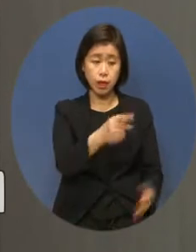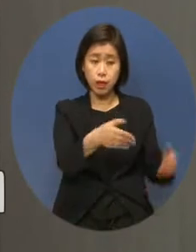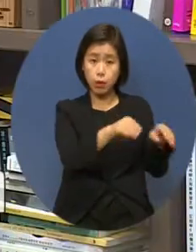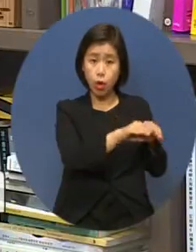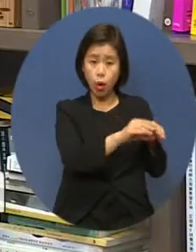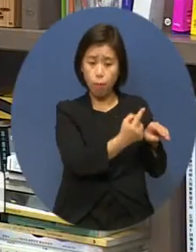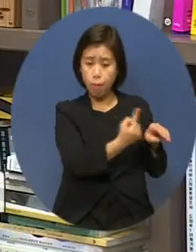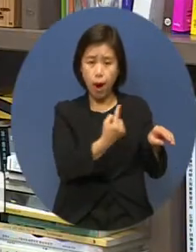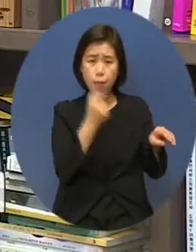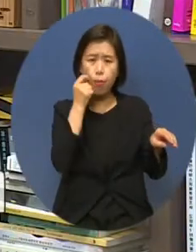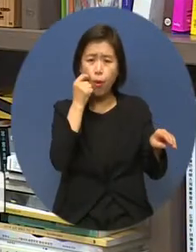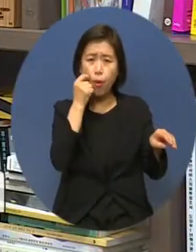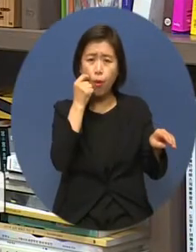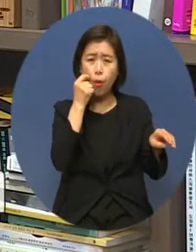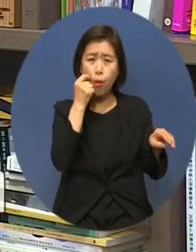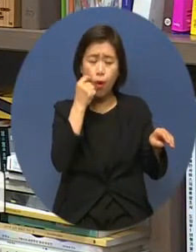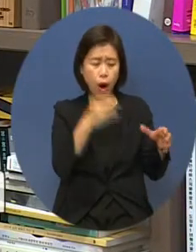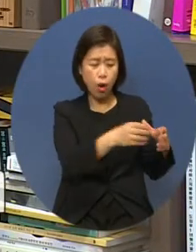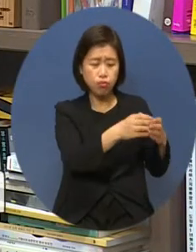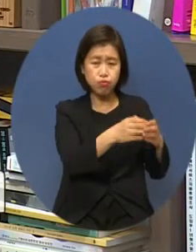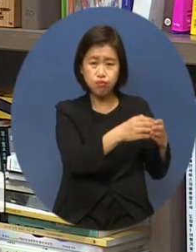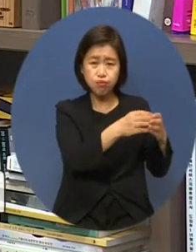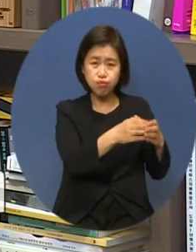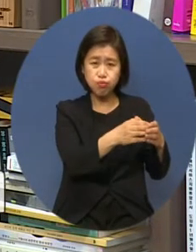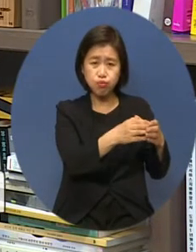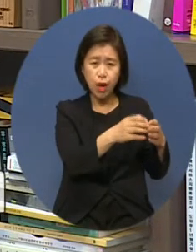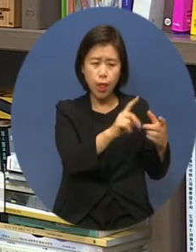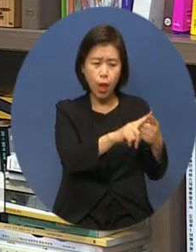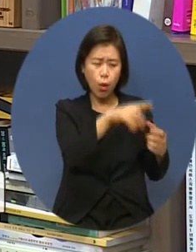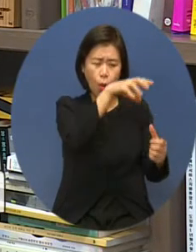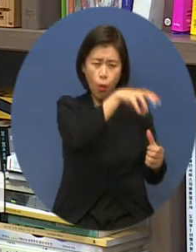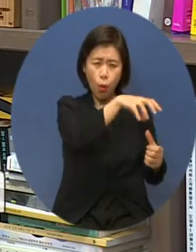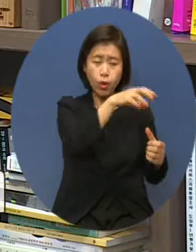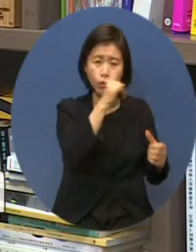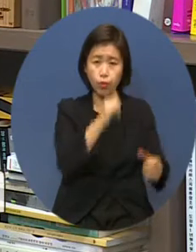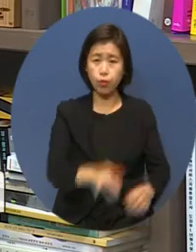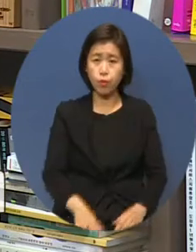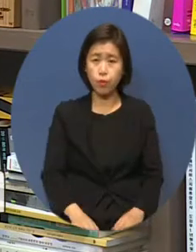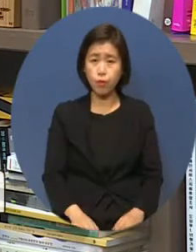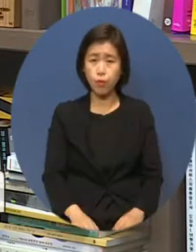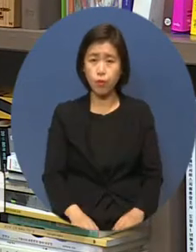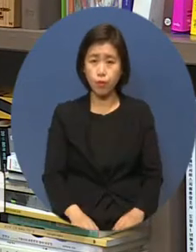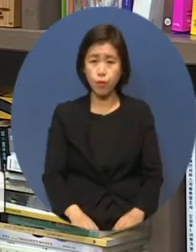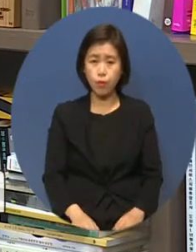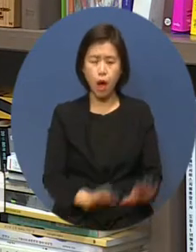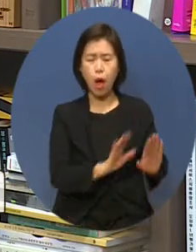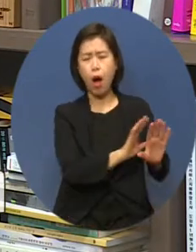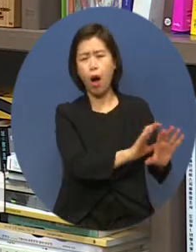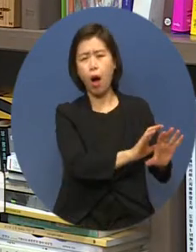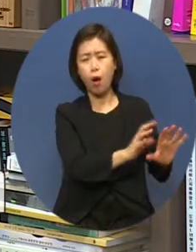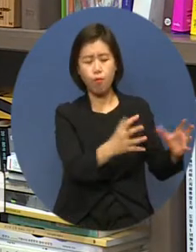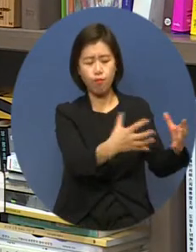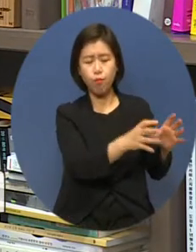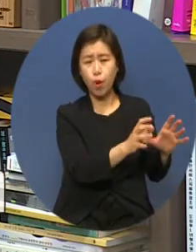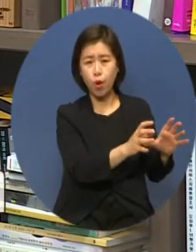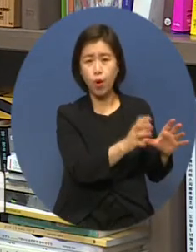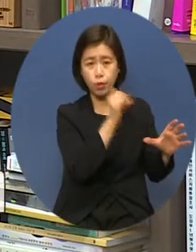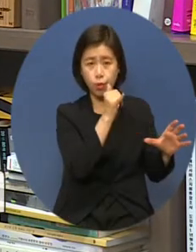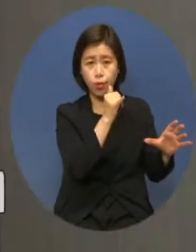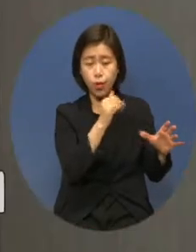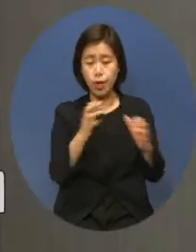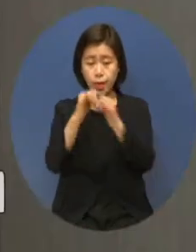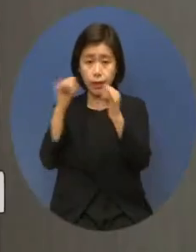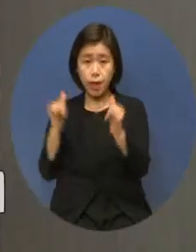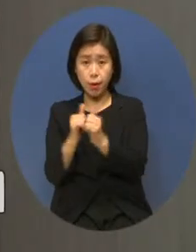빠져나오지 못하게 그 안에 있는 사람들끼리 있게 만드는 정책이었기 때문에. 어떻게 보면 또 가둬둔 거네. 맞아요. 이미 지역사회로부터